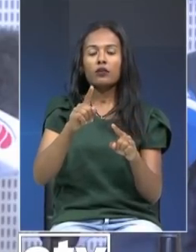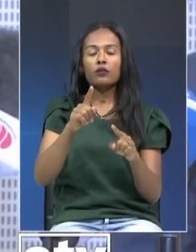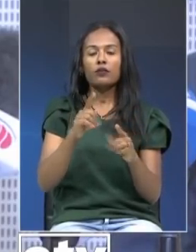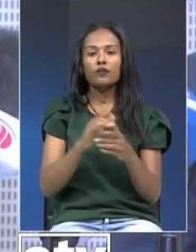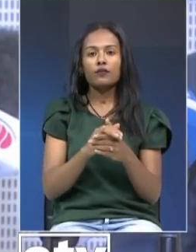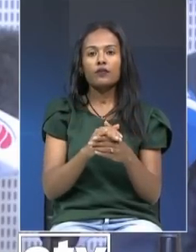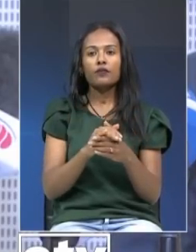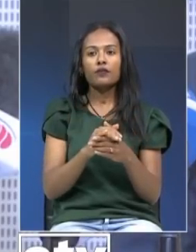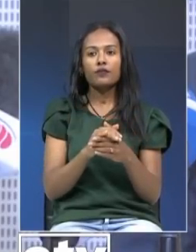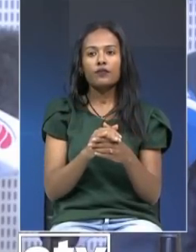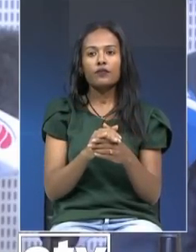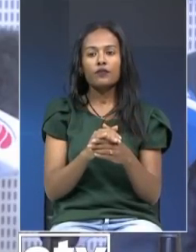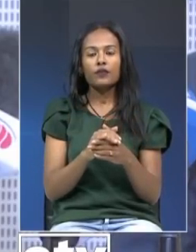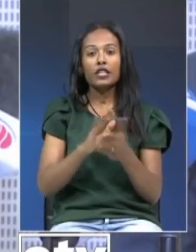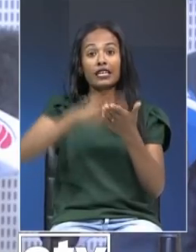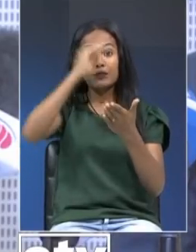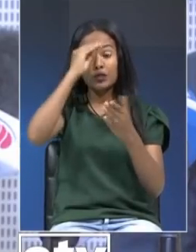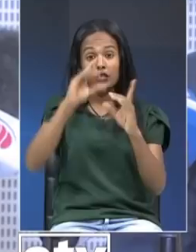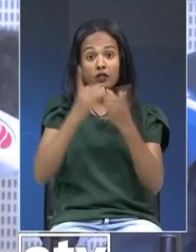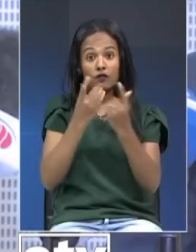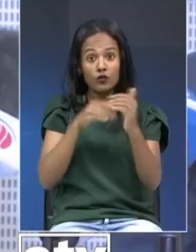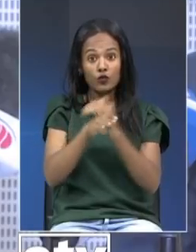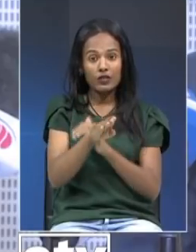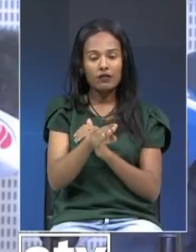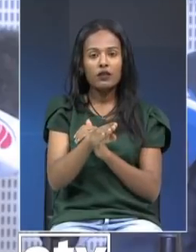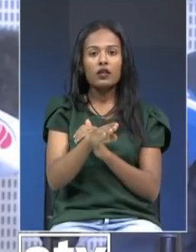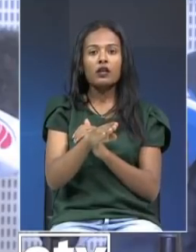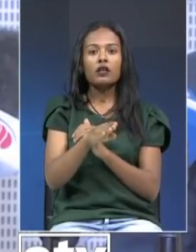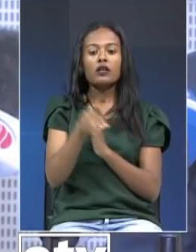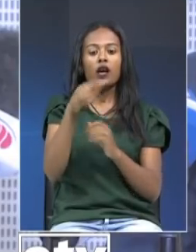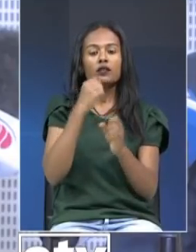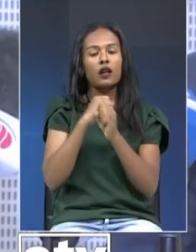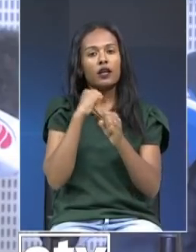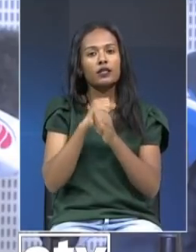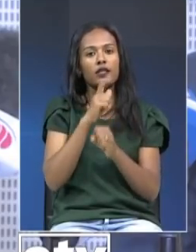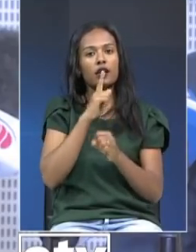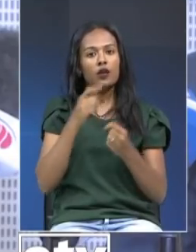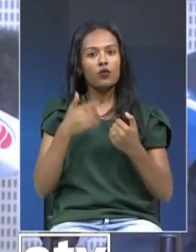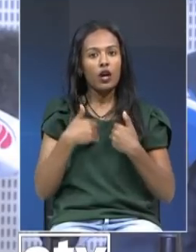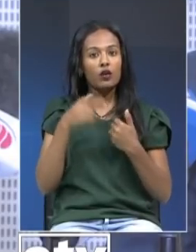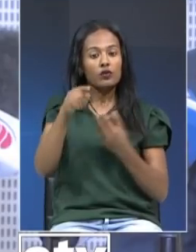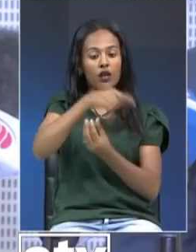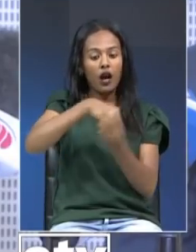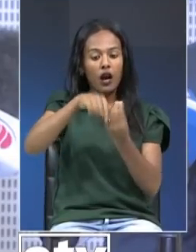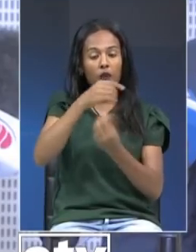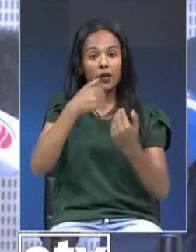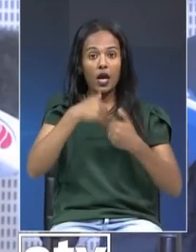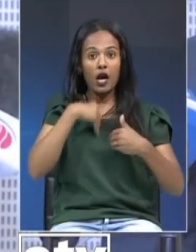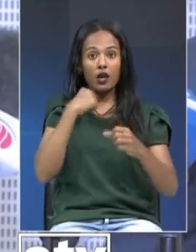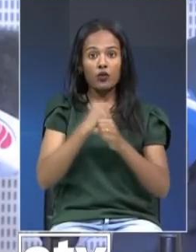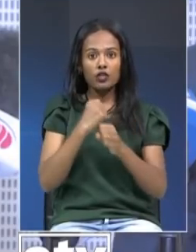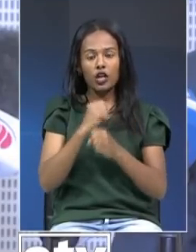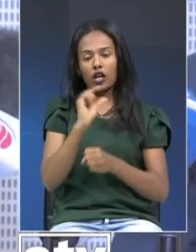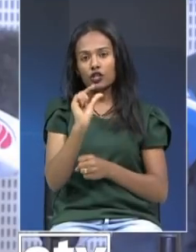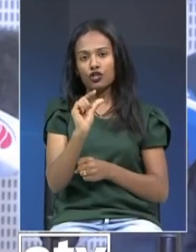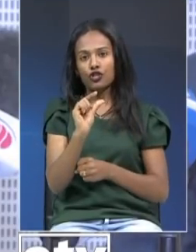ኢንስቲትዩት ነው የትምህርት ክፍል ውስጥም ያ ስራ እየተሰራ ነው ያለው። እዛ አካባቢ ያለው ስራ